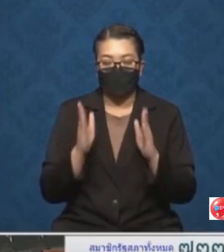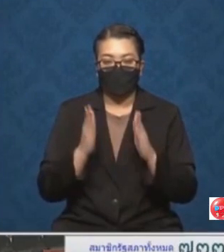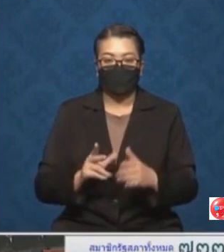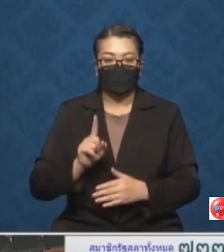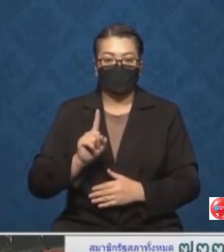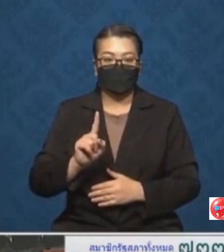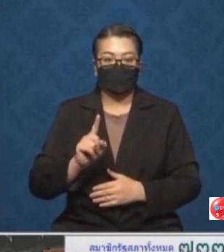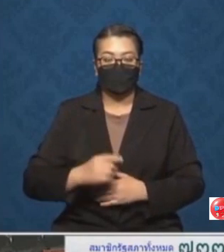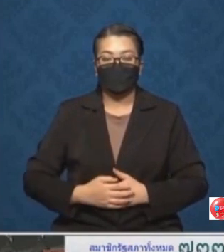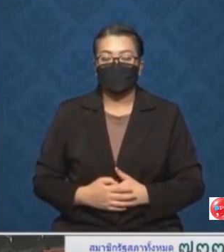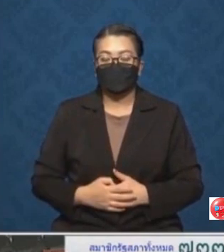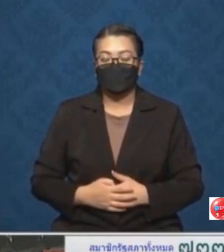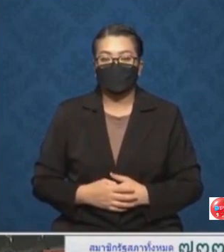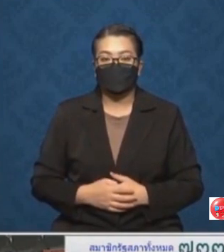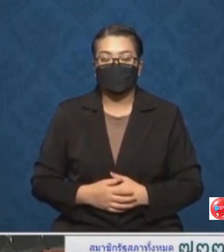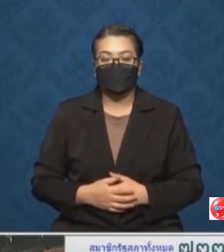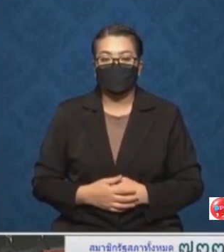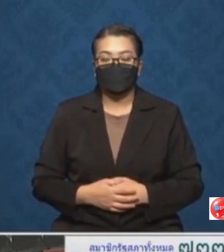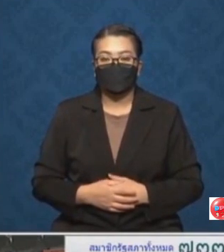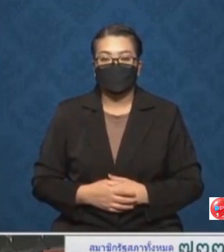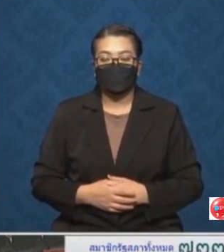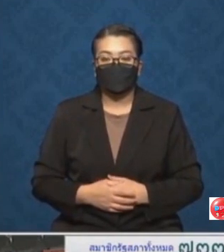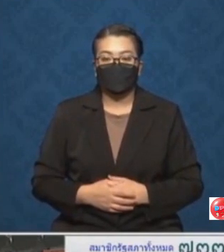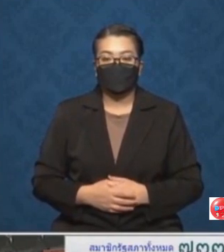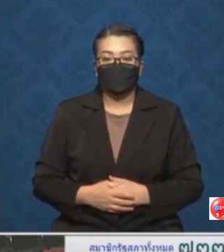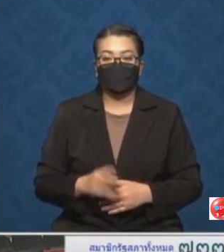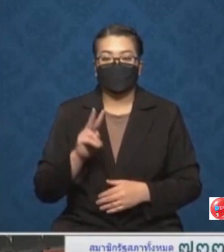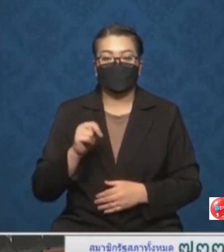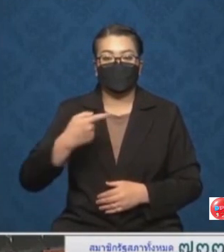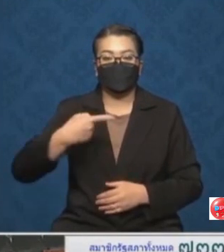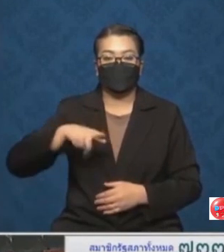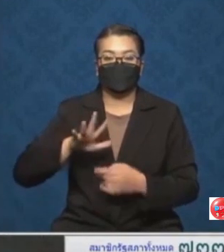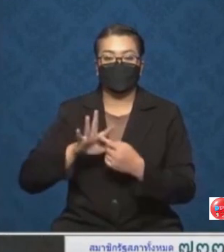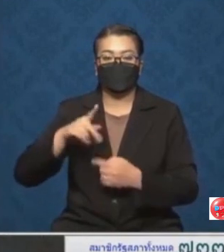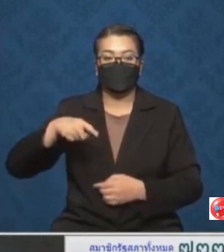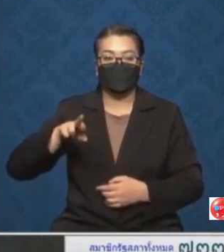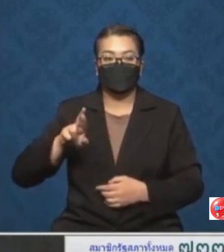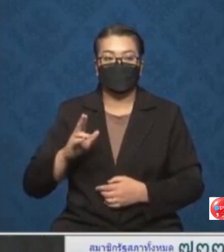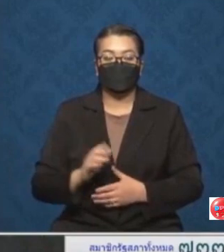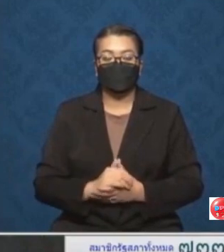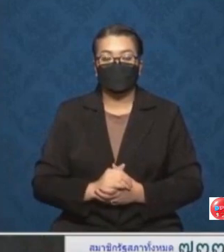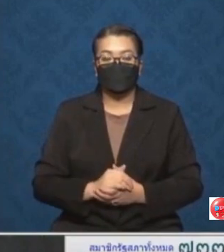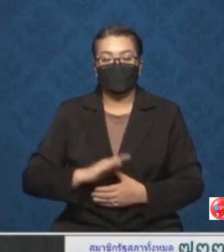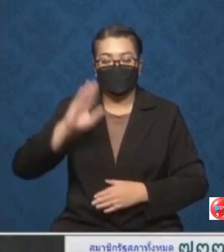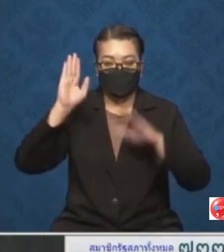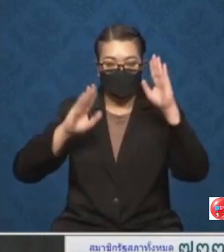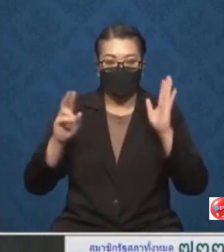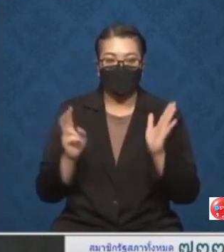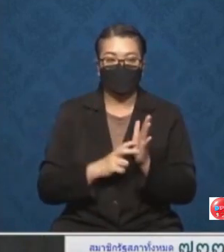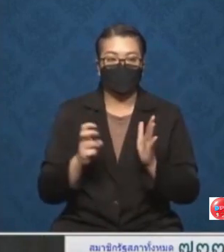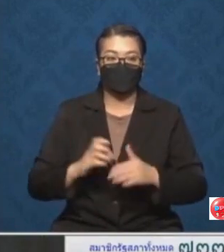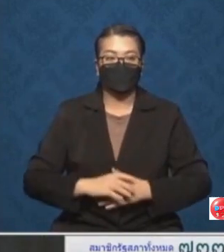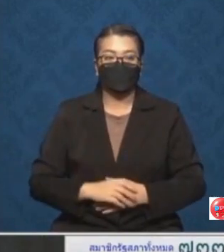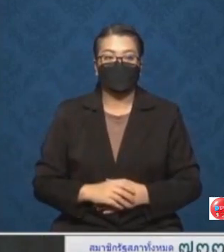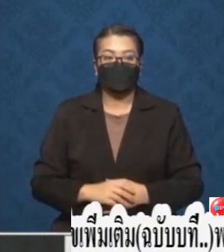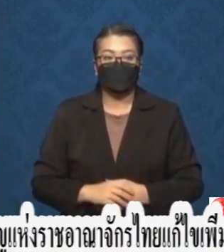เพิ่มเติมพ.ศ.นะครับท่านณภาพรเพชรจินดาครับขอผู้รับรองครับ คุณณภาพรเพชรจินดาขอผู้รับรองนะครับ